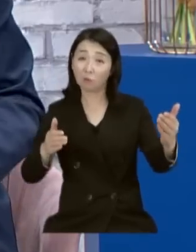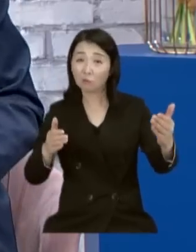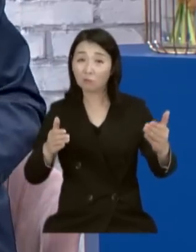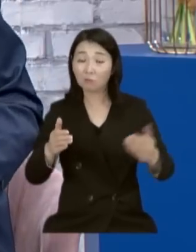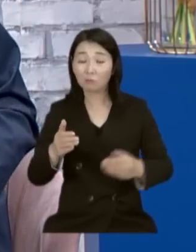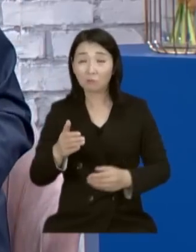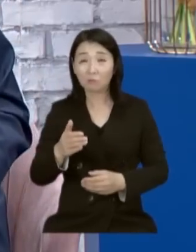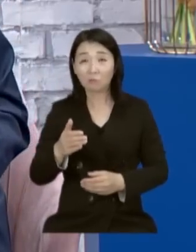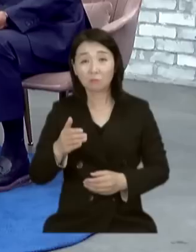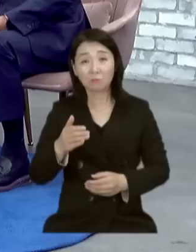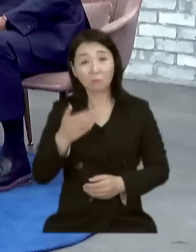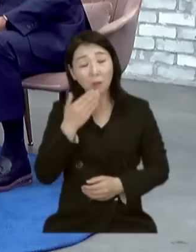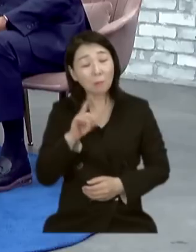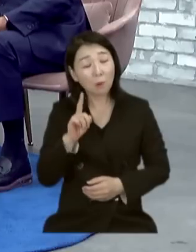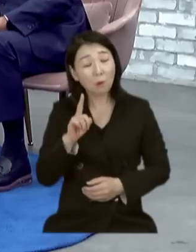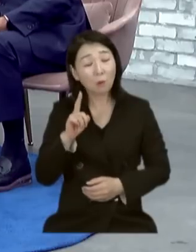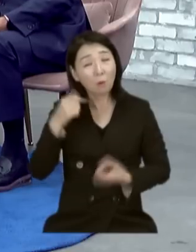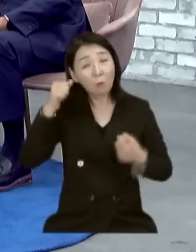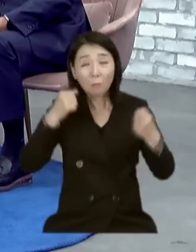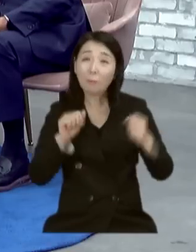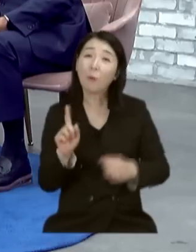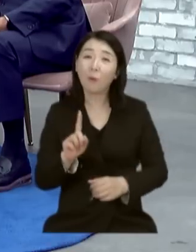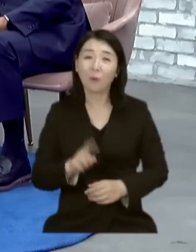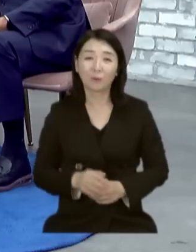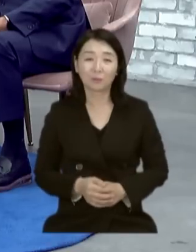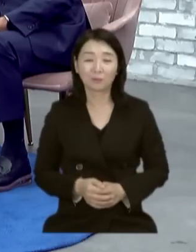추면서 출근을 한다는 게. 댄스 회사예요?